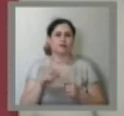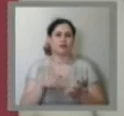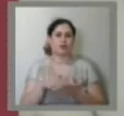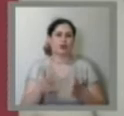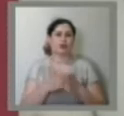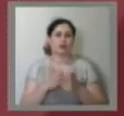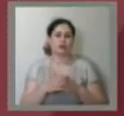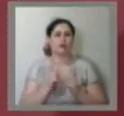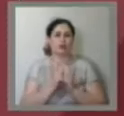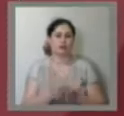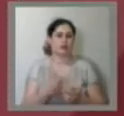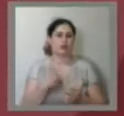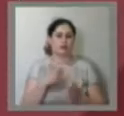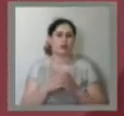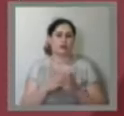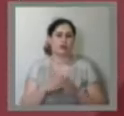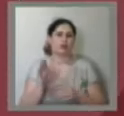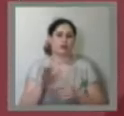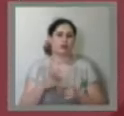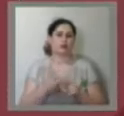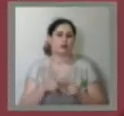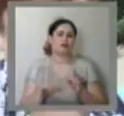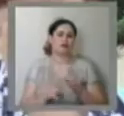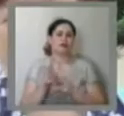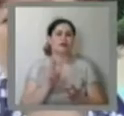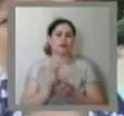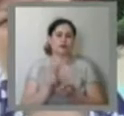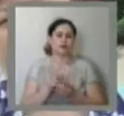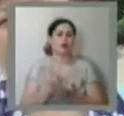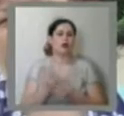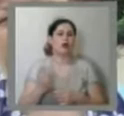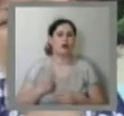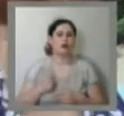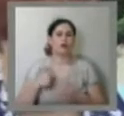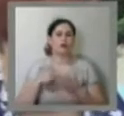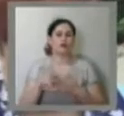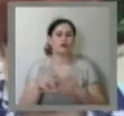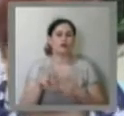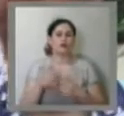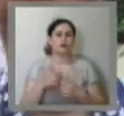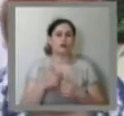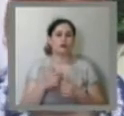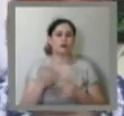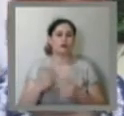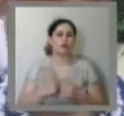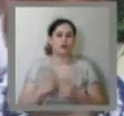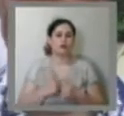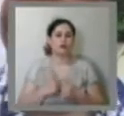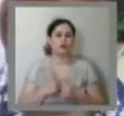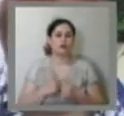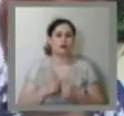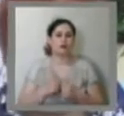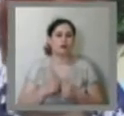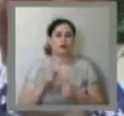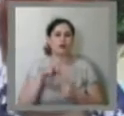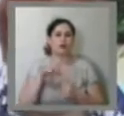провів. Ну і так почали зустрічатися до армії. Пішов вже я в армію, на флот. Ну